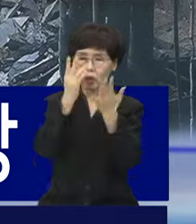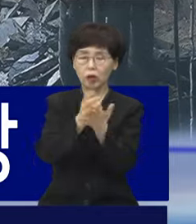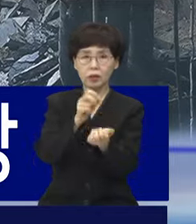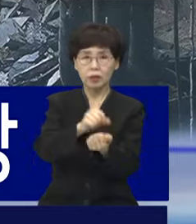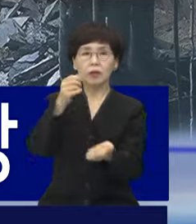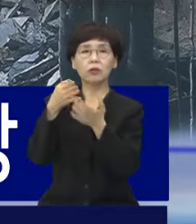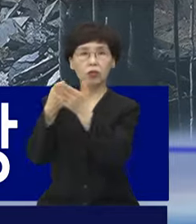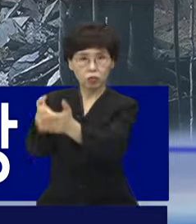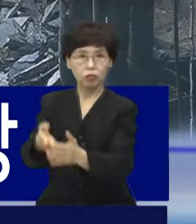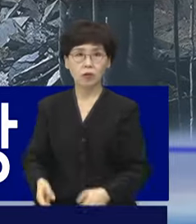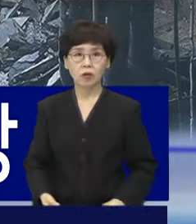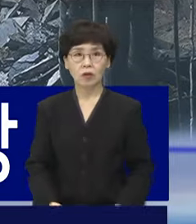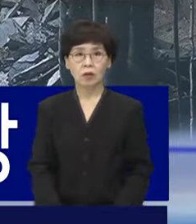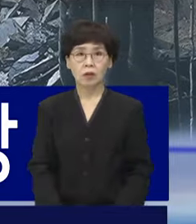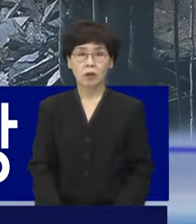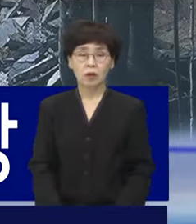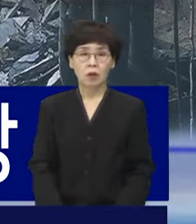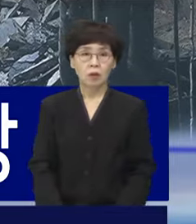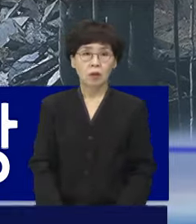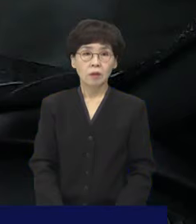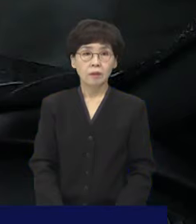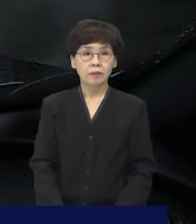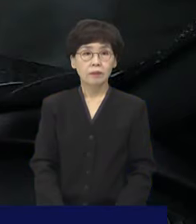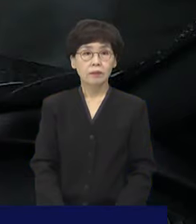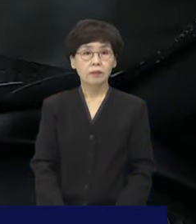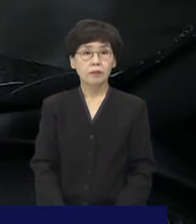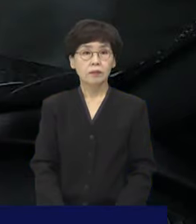청구했습니다. 서동균 기자입니다.